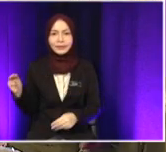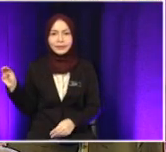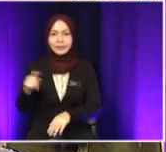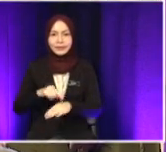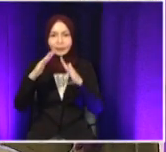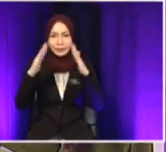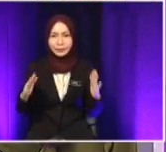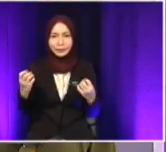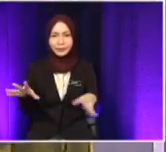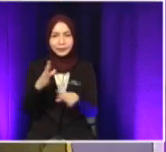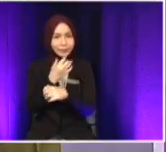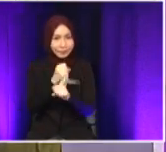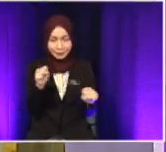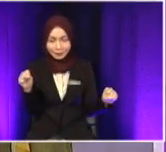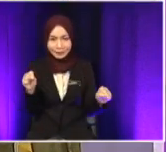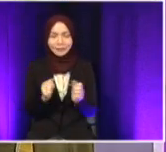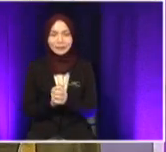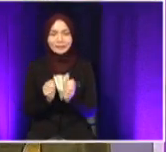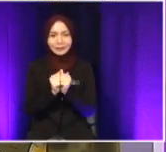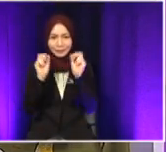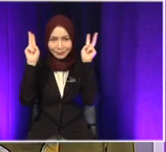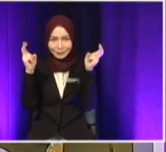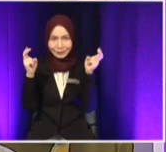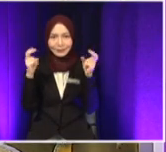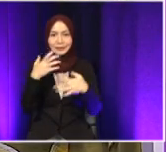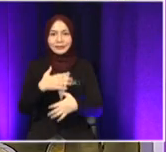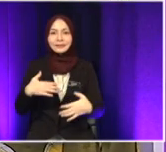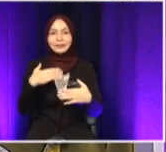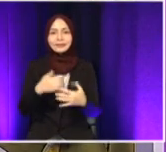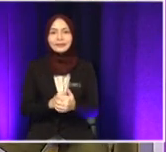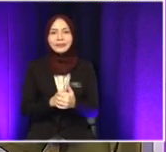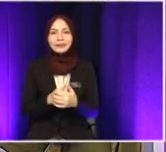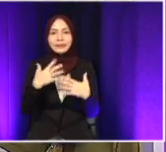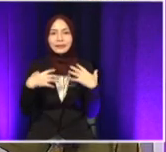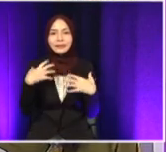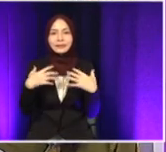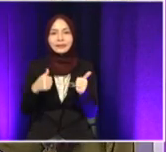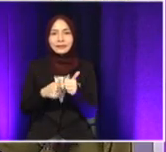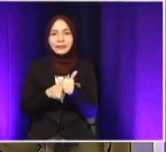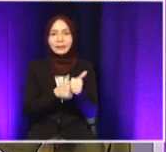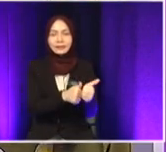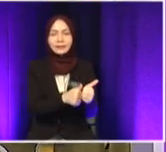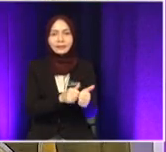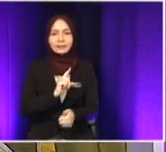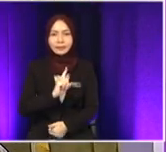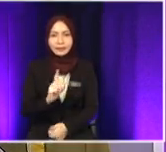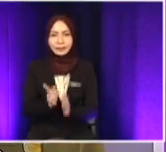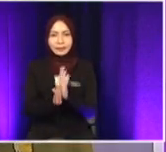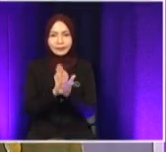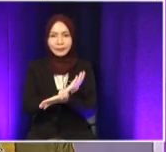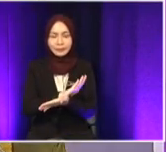kado hiburan menurut Islam Jadi Aiman dan